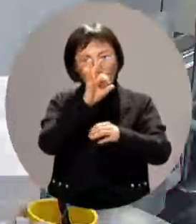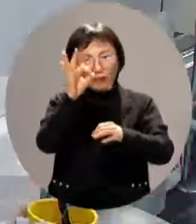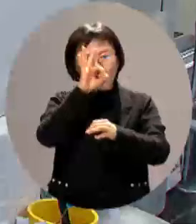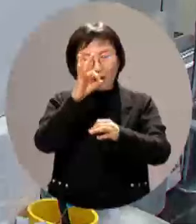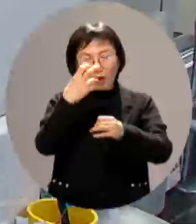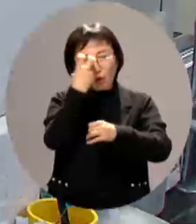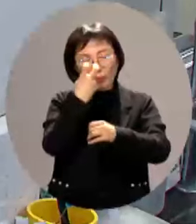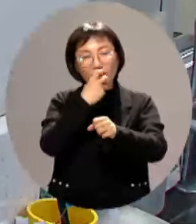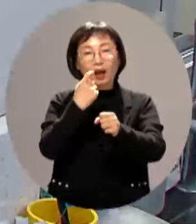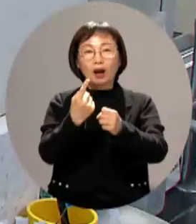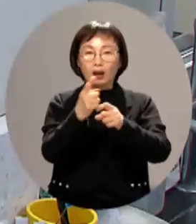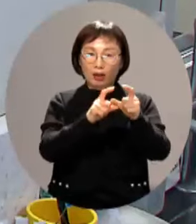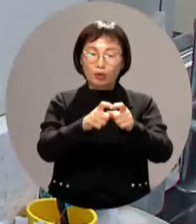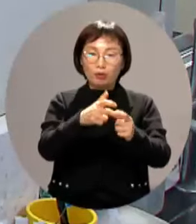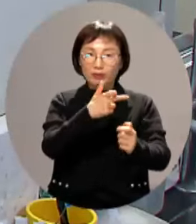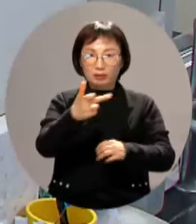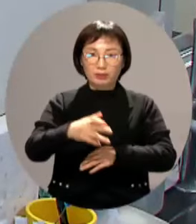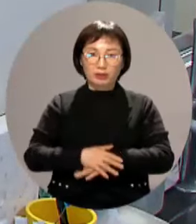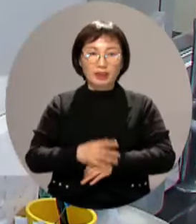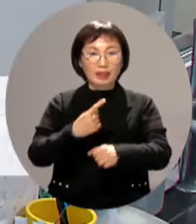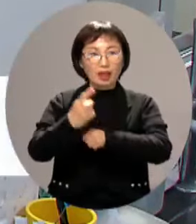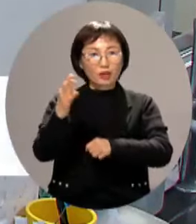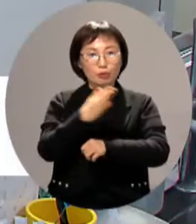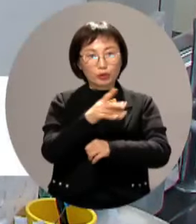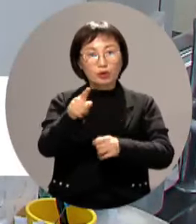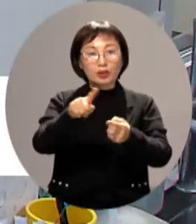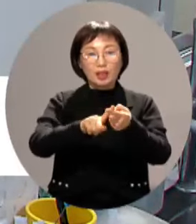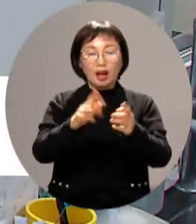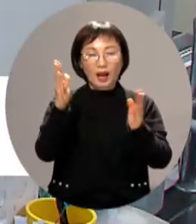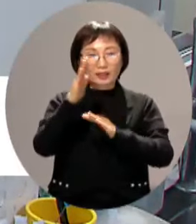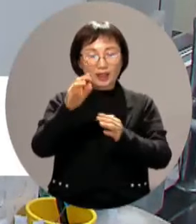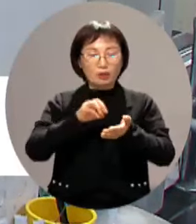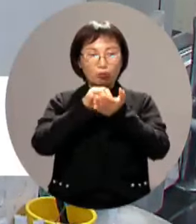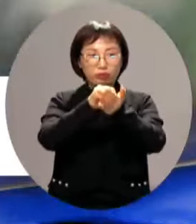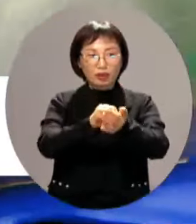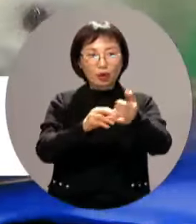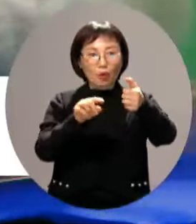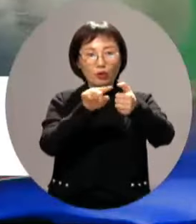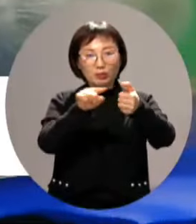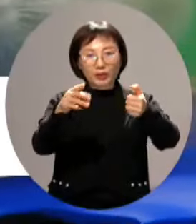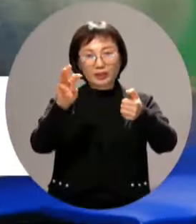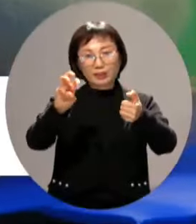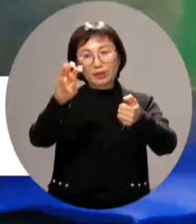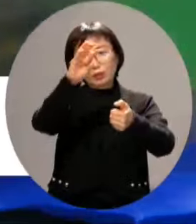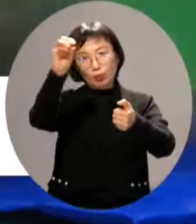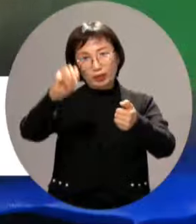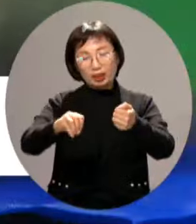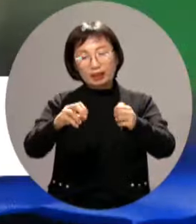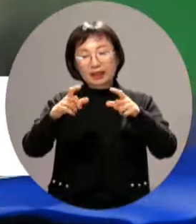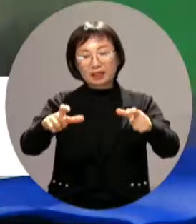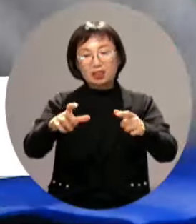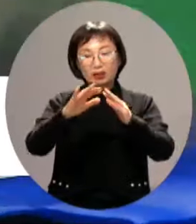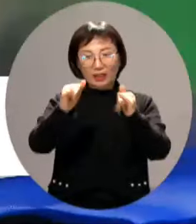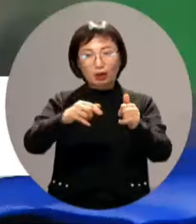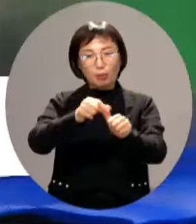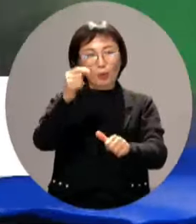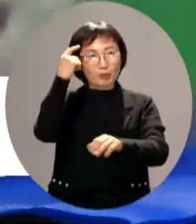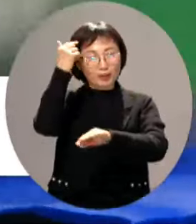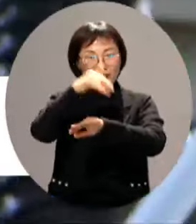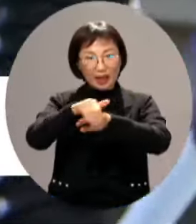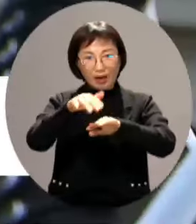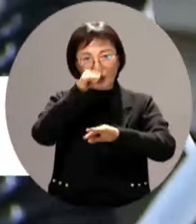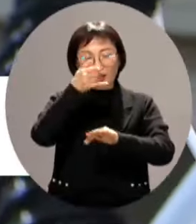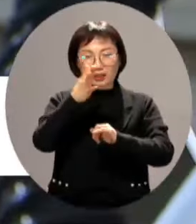많아요. 전북대는 내년부터 수의학과 입학 정원 50명 중 30%를 지역 인재로 뽑기로 했지만 이